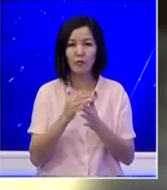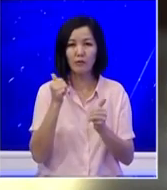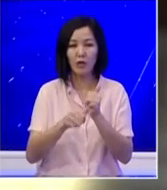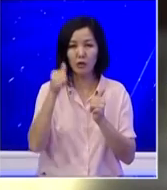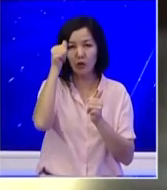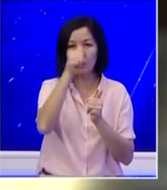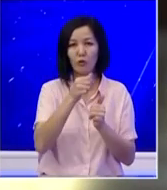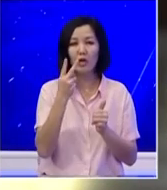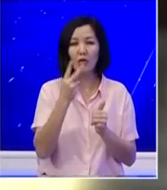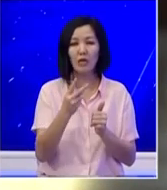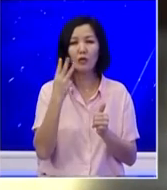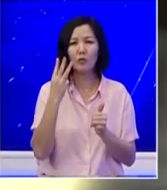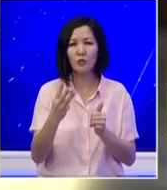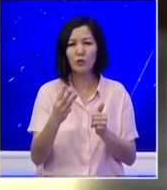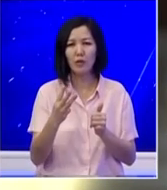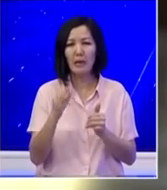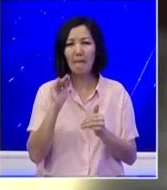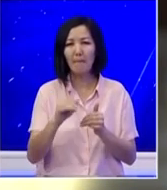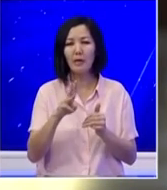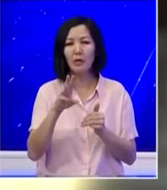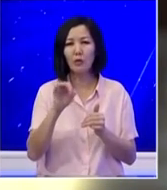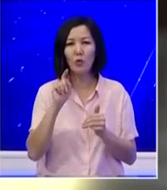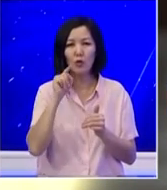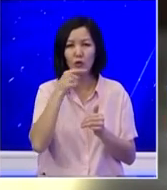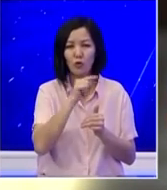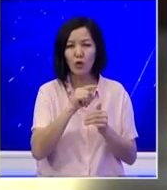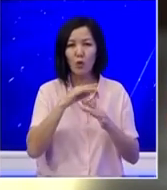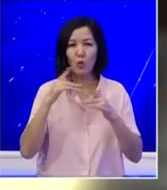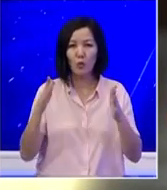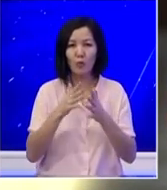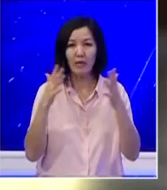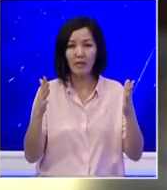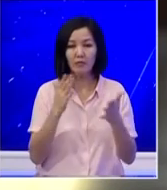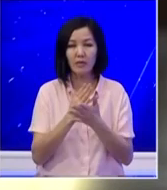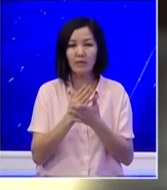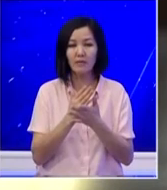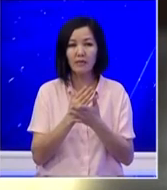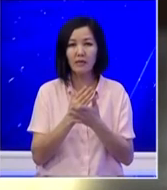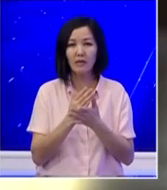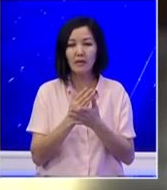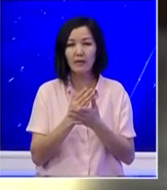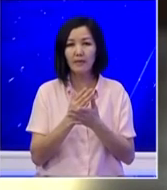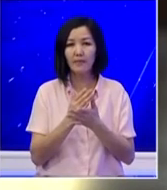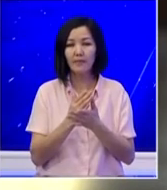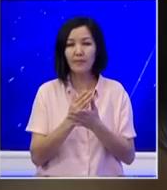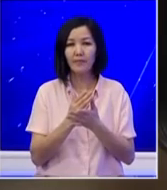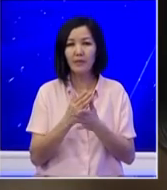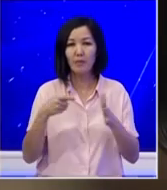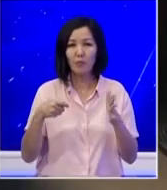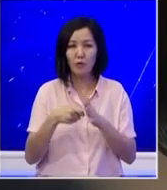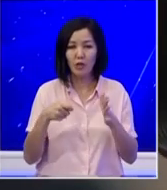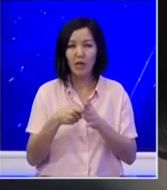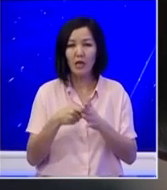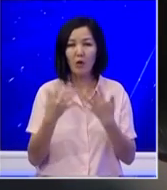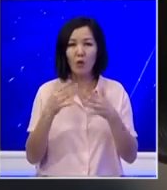біз 2-3 мың тонна жүгеріні көбейтіп жатырмыз. Қазір бізде көп елдер осы бордақылаумен